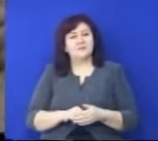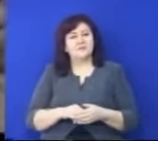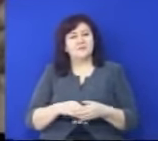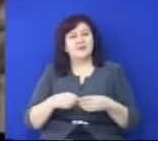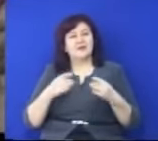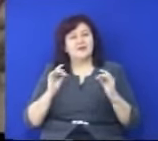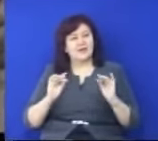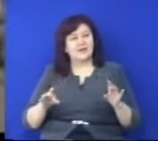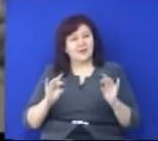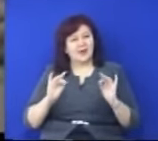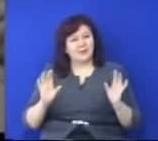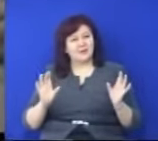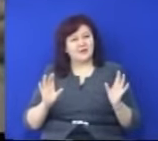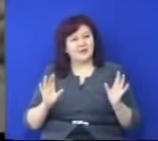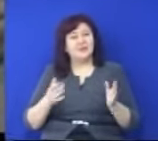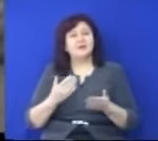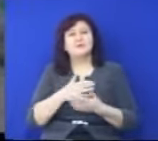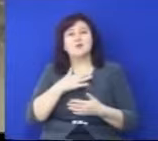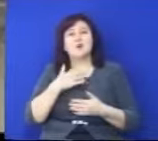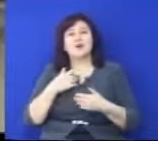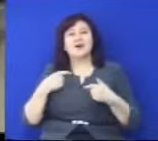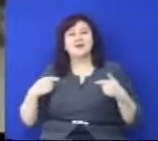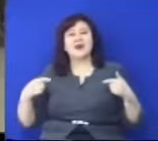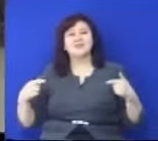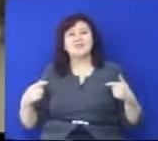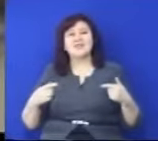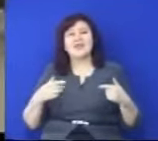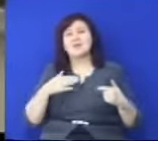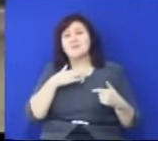Жәрменкеде баға арзан, еттің түрі көп. Таңдағаныңды